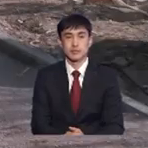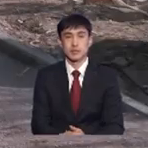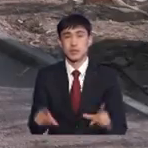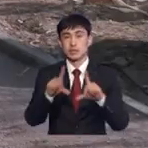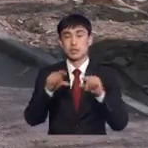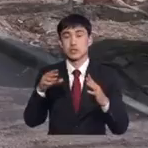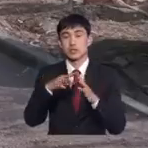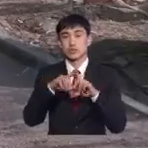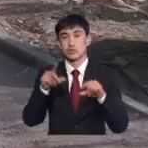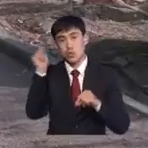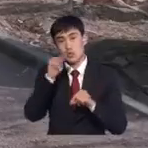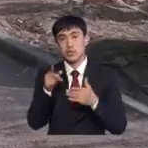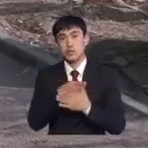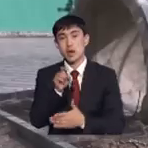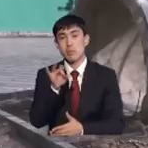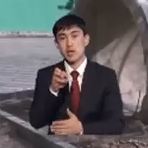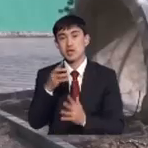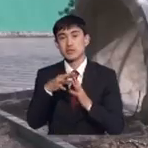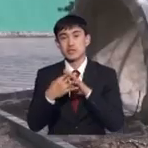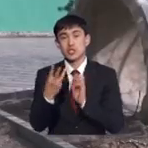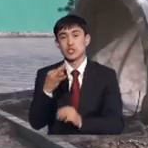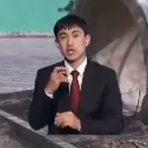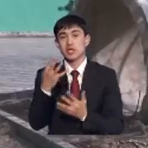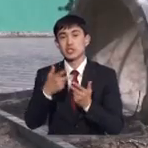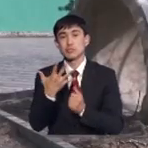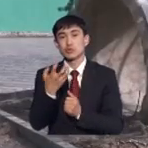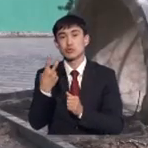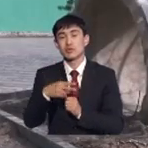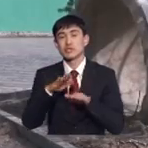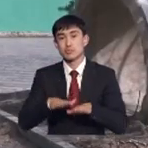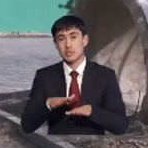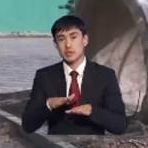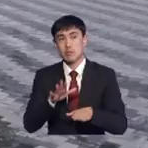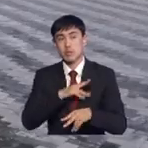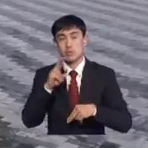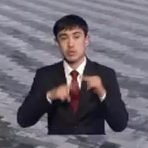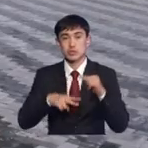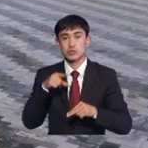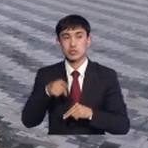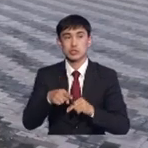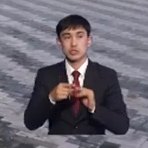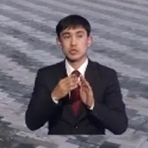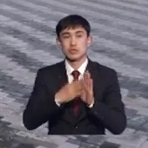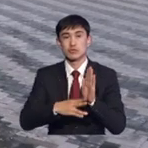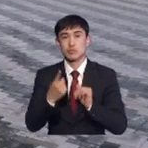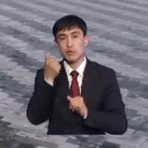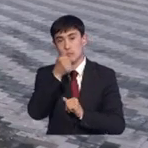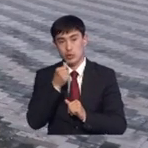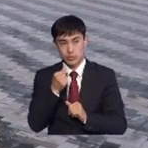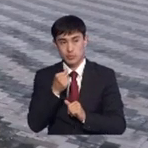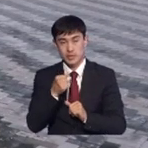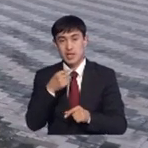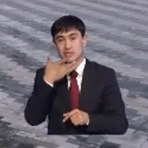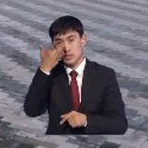Здание школы имени Абая в селе Шелек, рассчитанное на 520 ученических мест, было построено в 1991 году. С